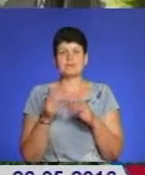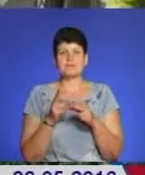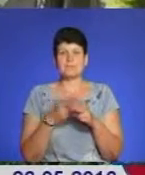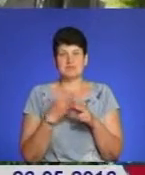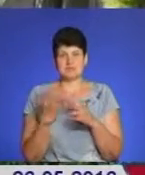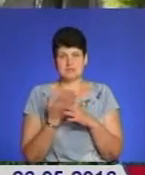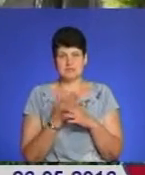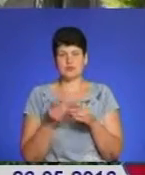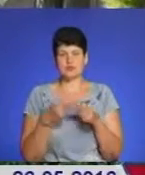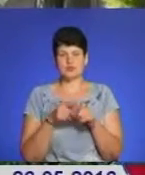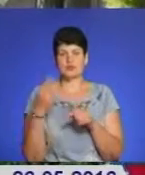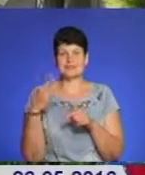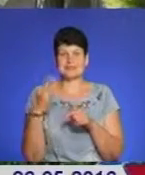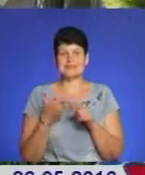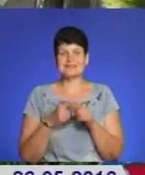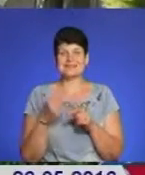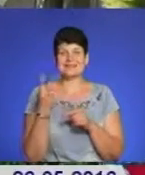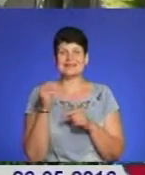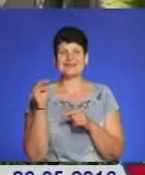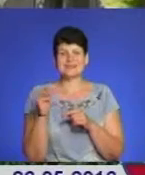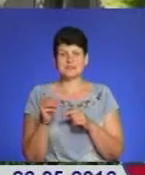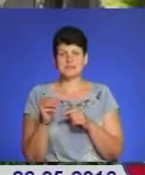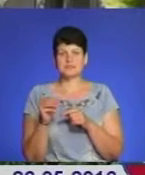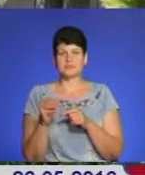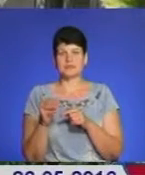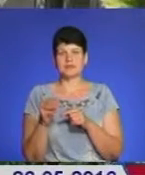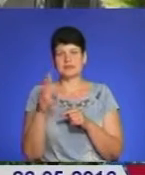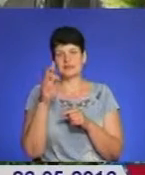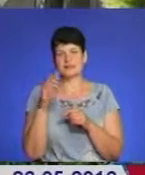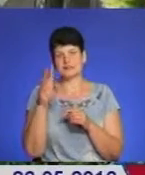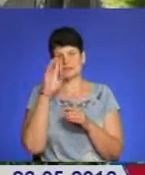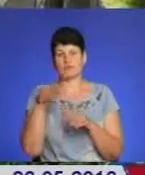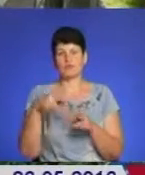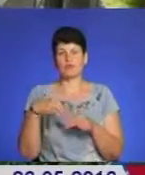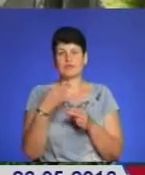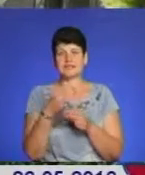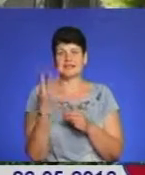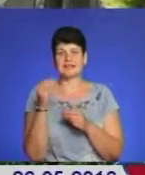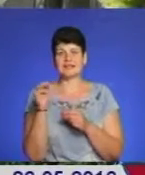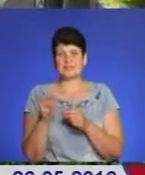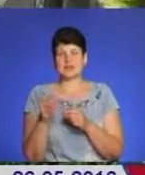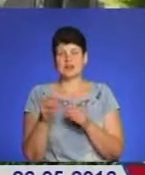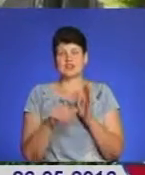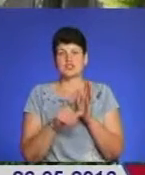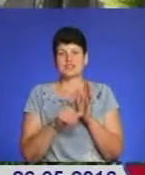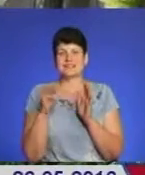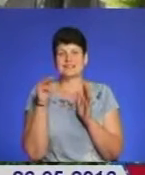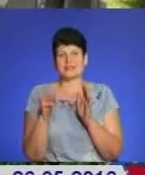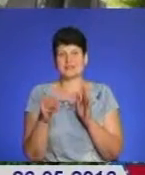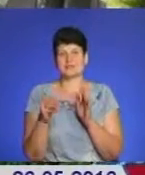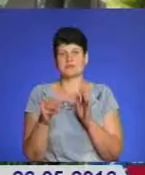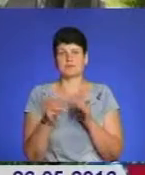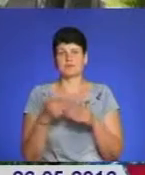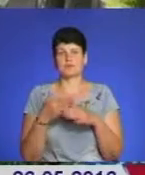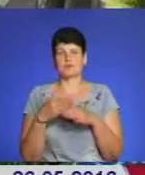множимо на 30, це виходить 3 тисячі, залишається державі відшкодовує 3 тисячі, залишається 6 тисяч. 6 тисяч ми розбиваємо людині